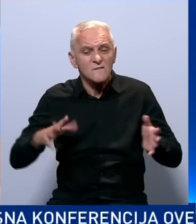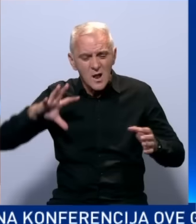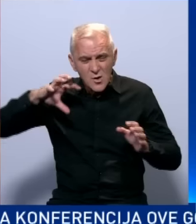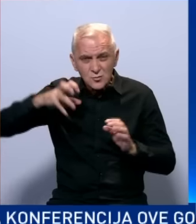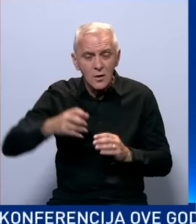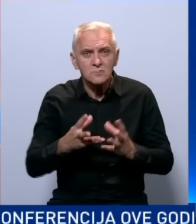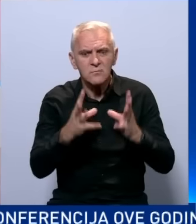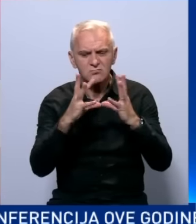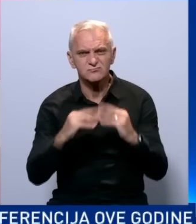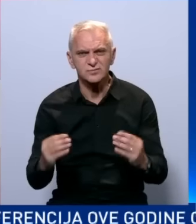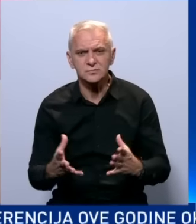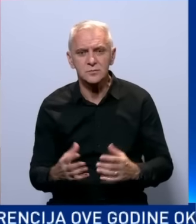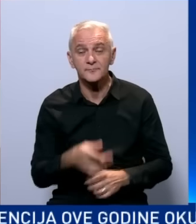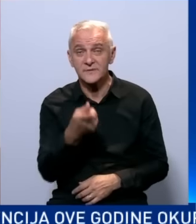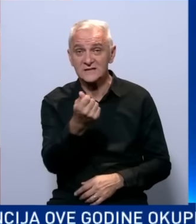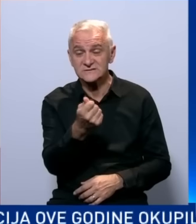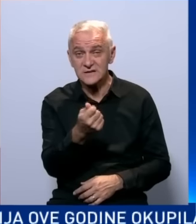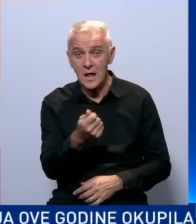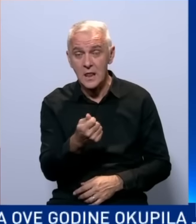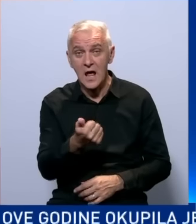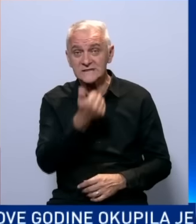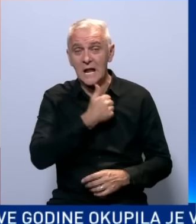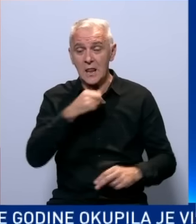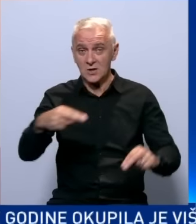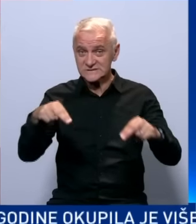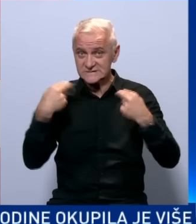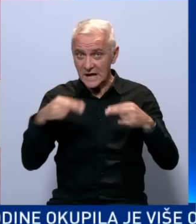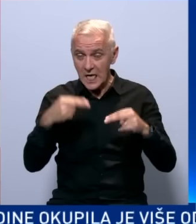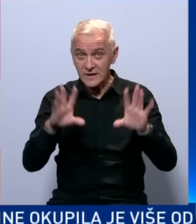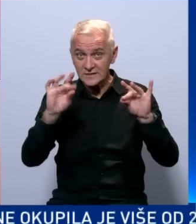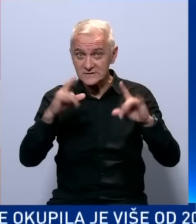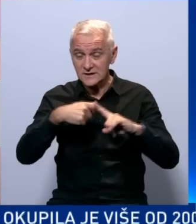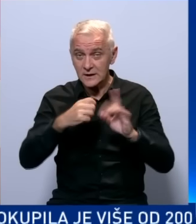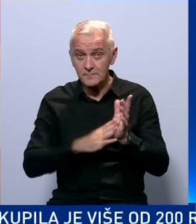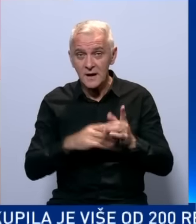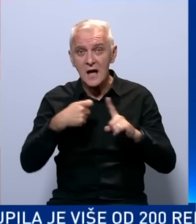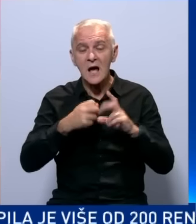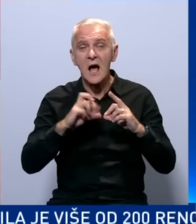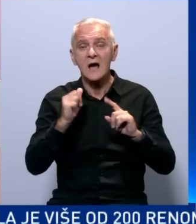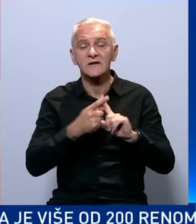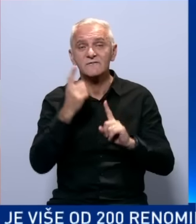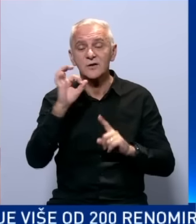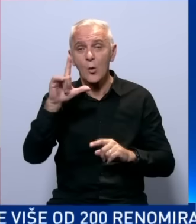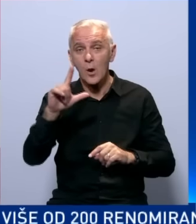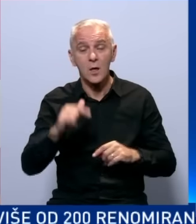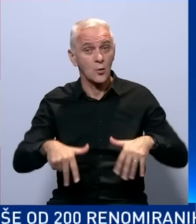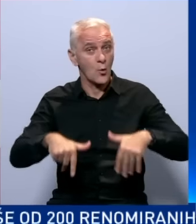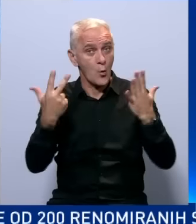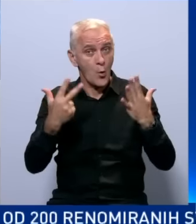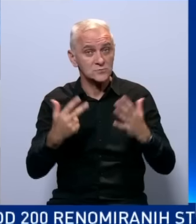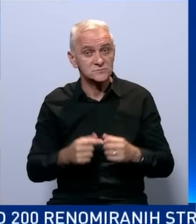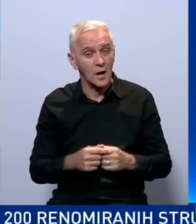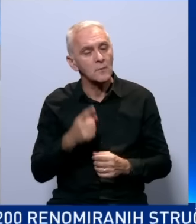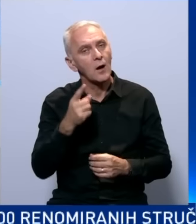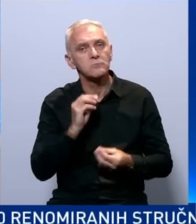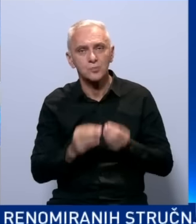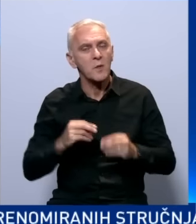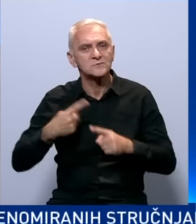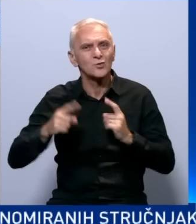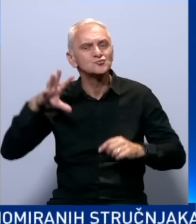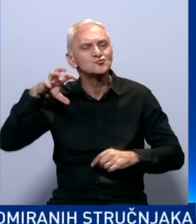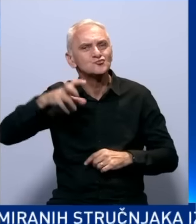temperatura. Cijene između ostalih, recimo zelene salate od 10 maraka, karfiola od 8, dokazu da se posljedice suše itekako osjete,